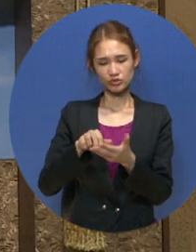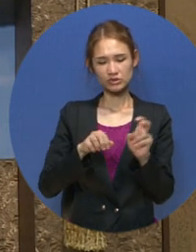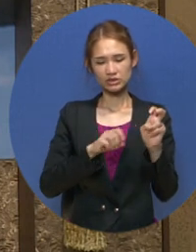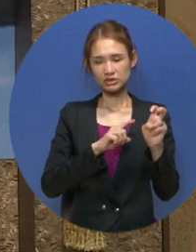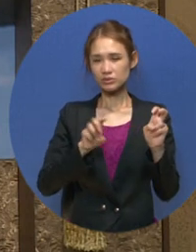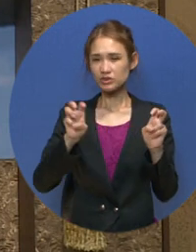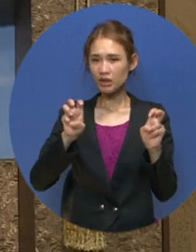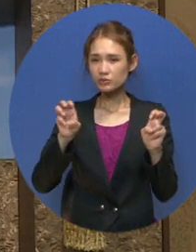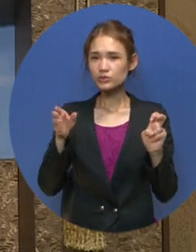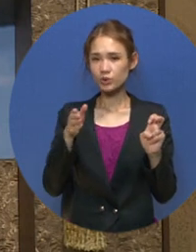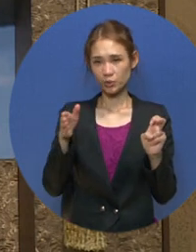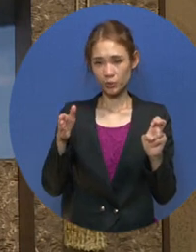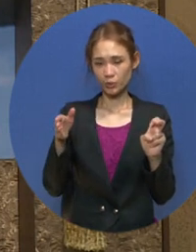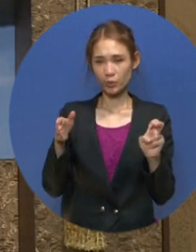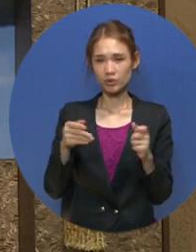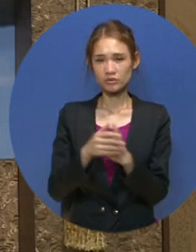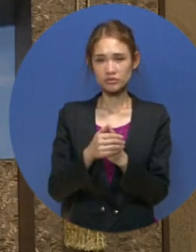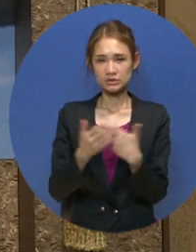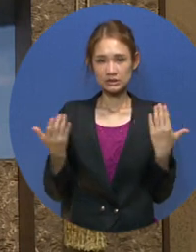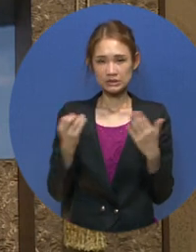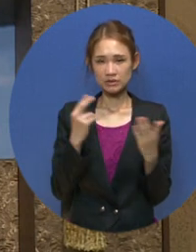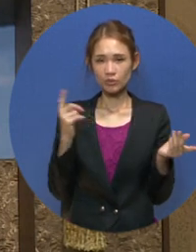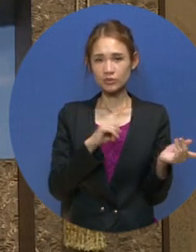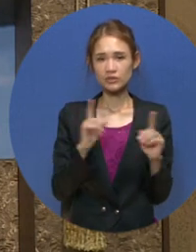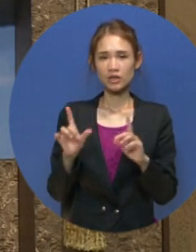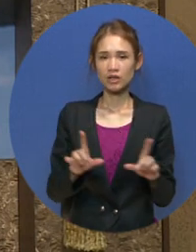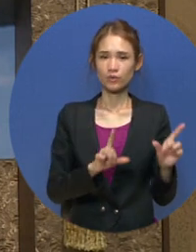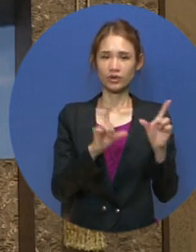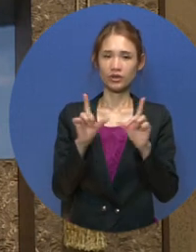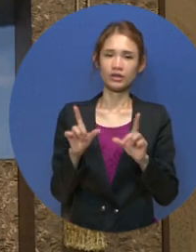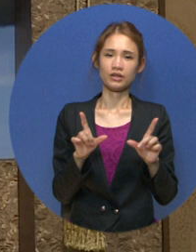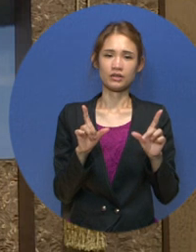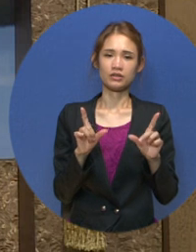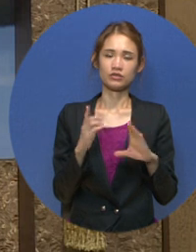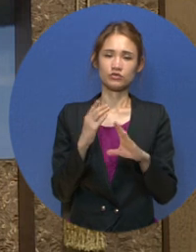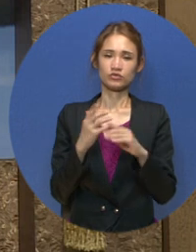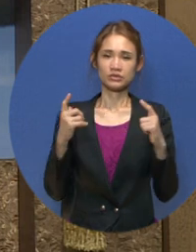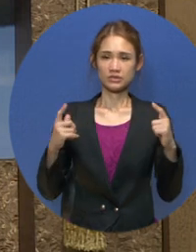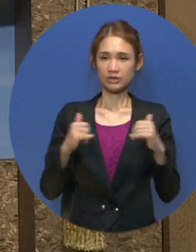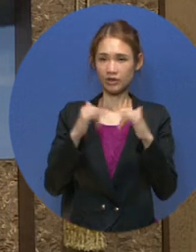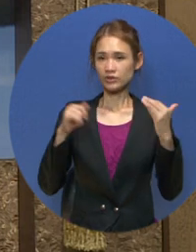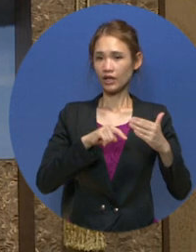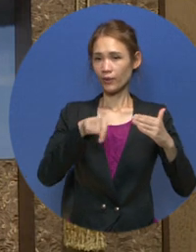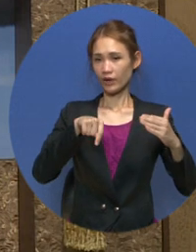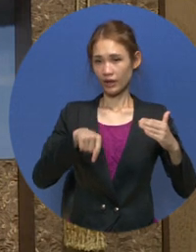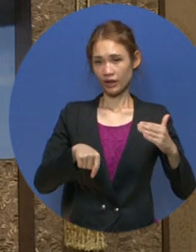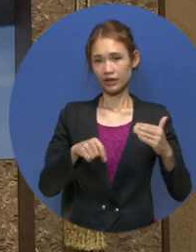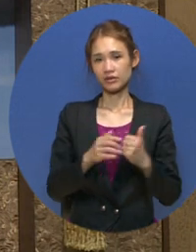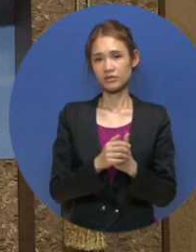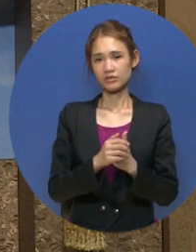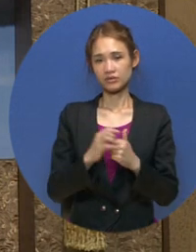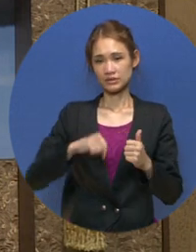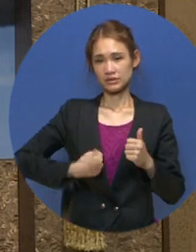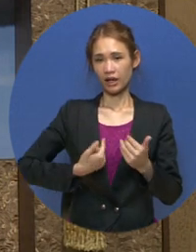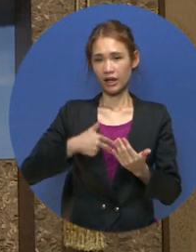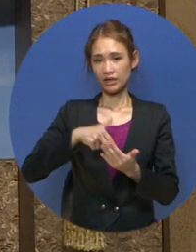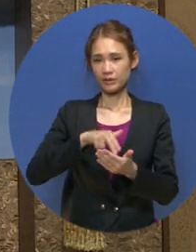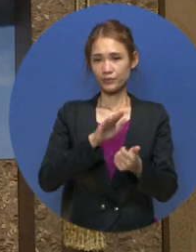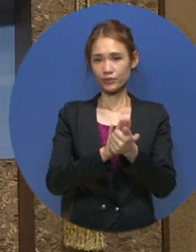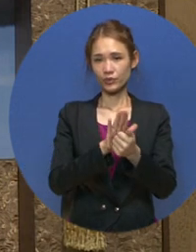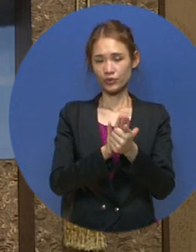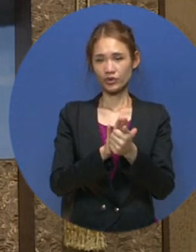30만 원 정도의 수준으로 직업생활을 영위하고 있는데요. 예. 지역사회 안에서 자립해서 살기